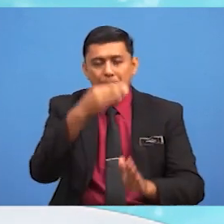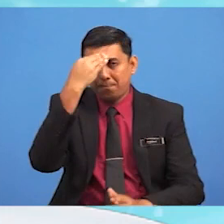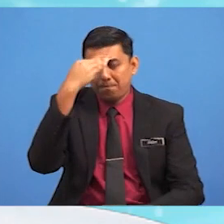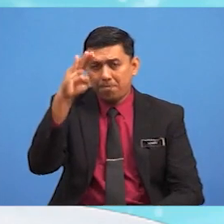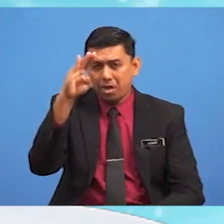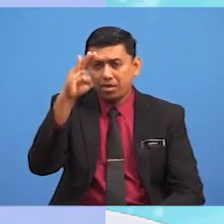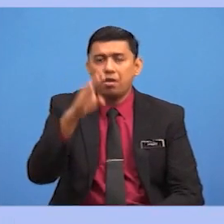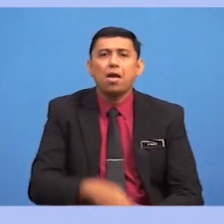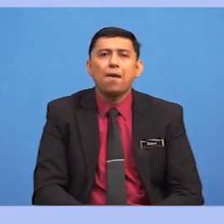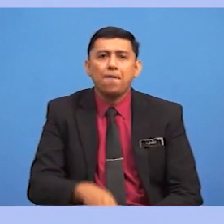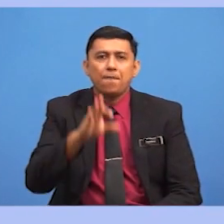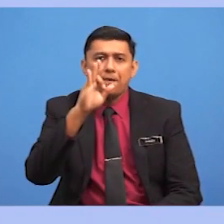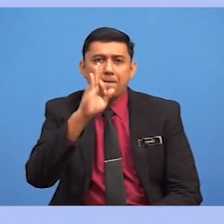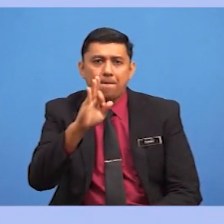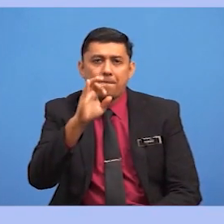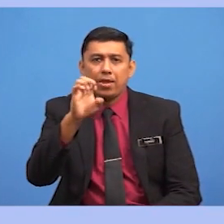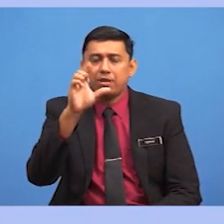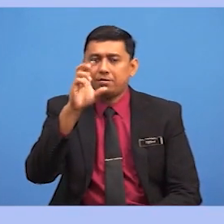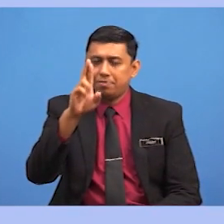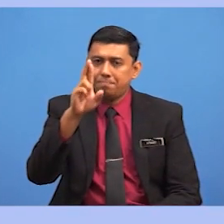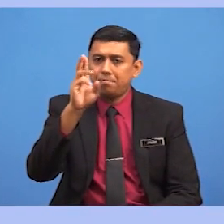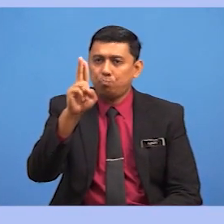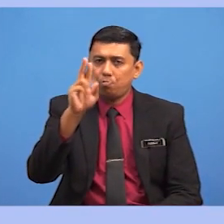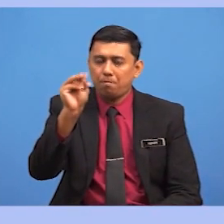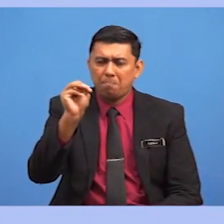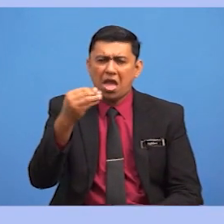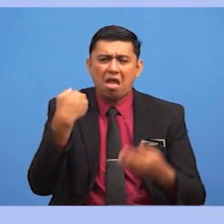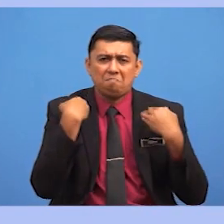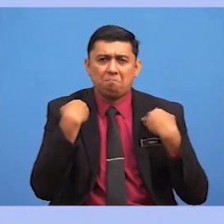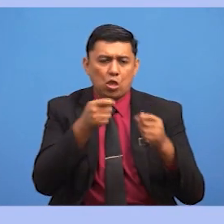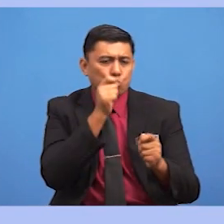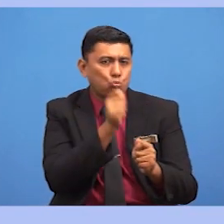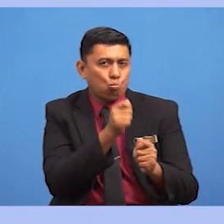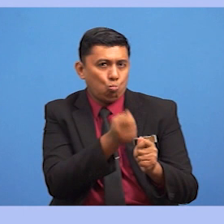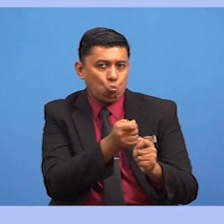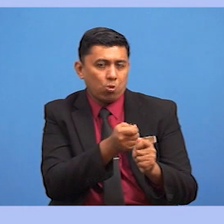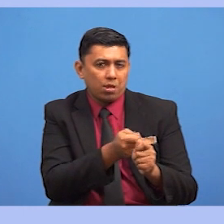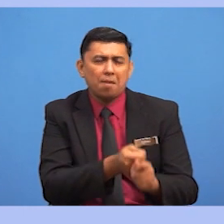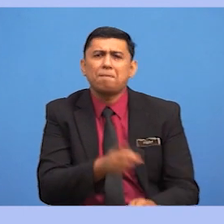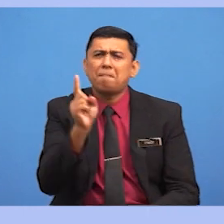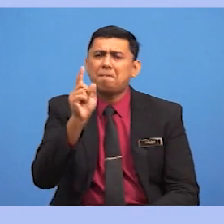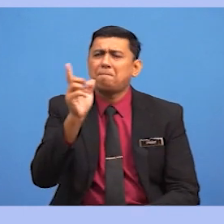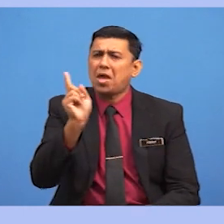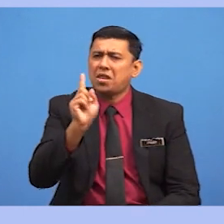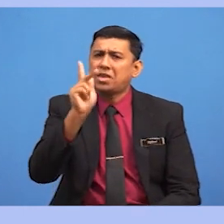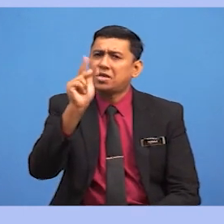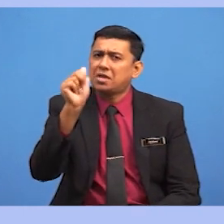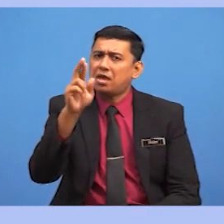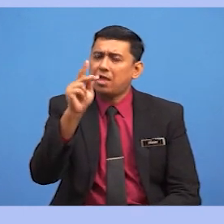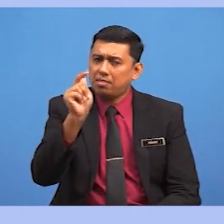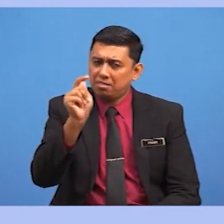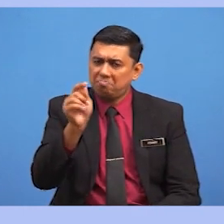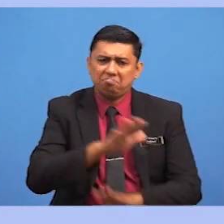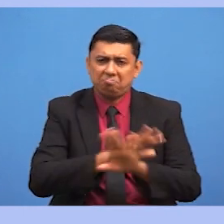unsur ferum. Terdapat dua keadaan tukul, yang mana satu tukul berkarat dan satu lagi